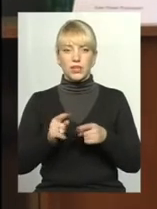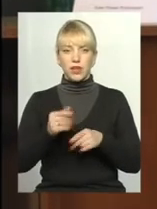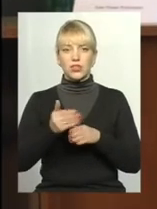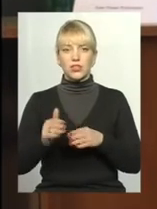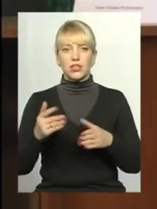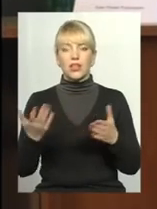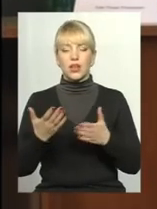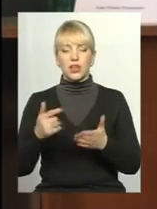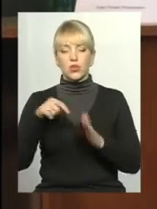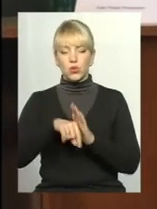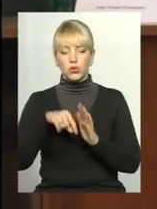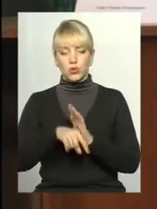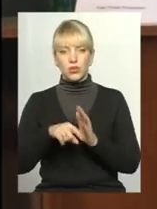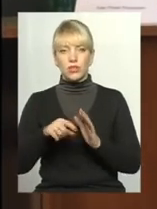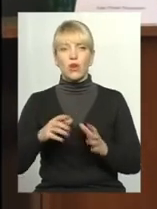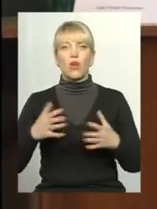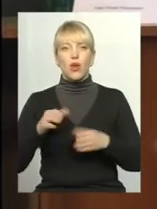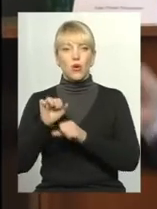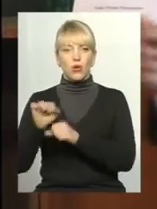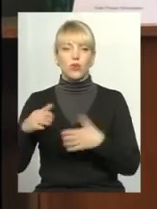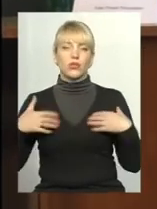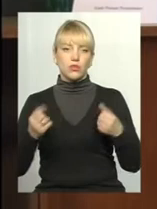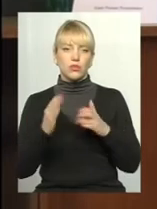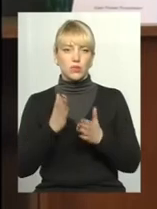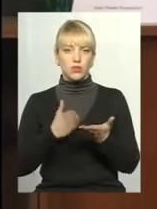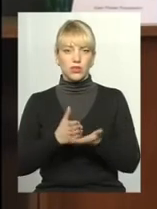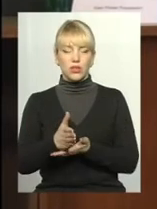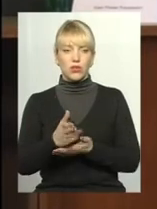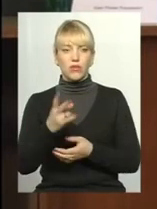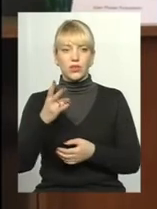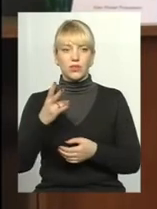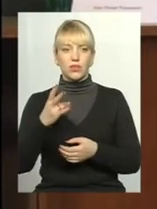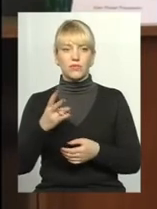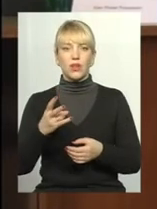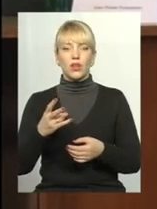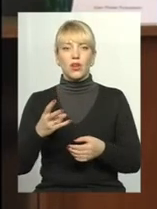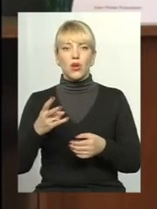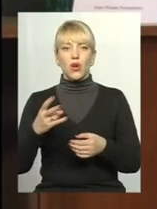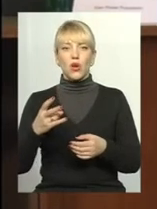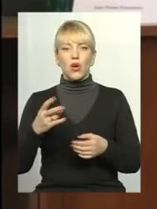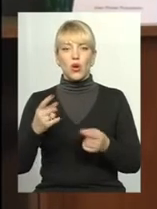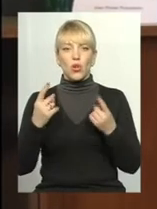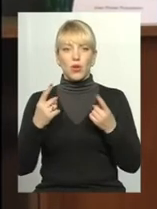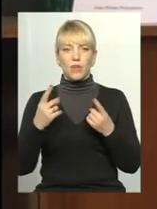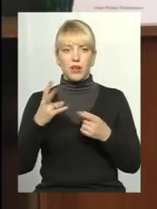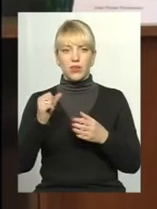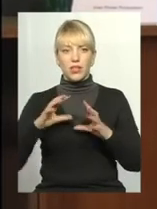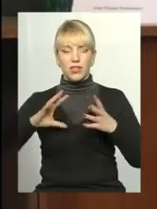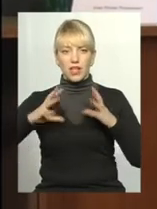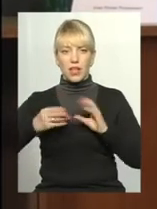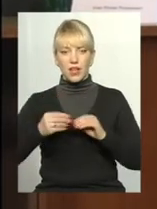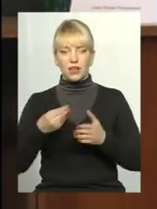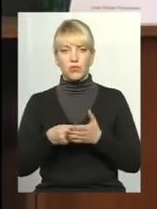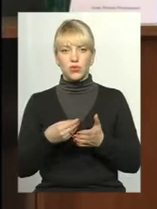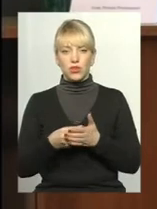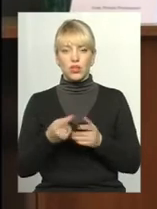безпосередньо охорони здоров'я, буде скеровуватися глобально на загальний бюджет